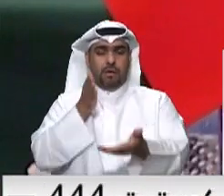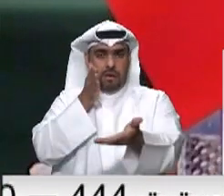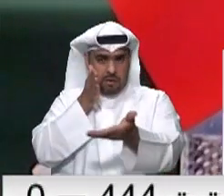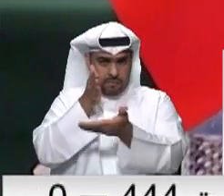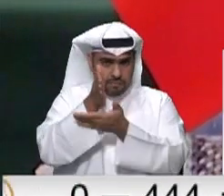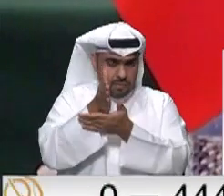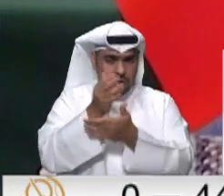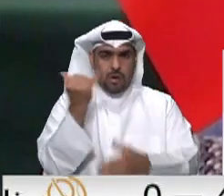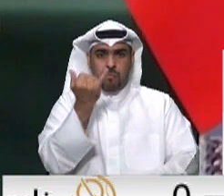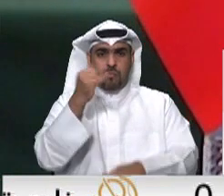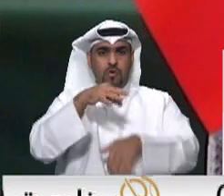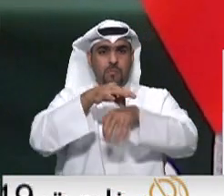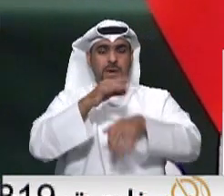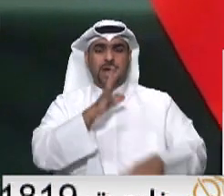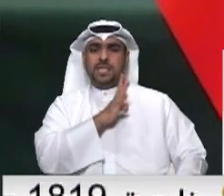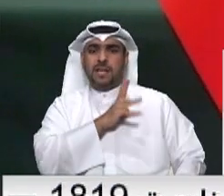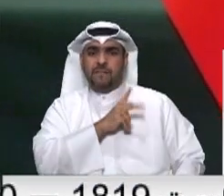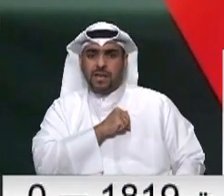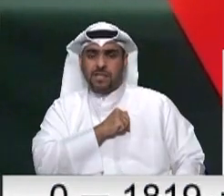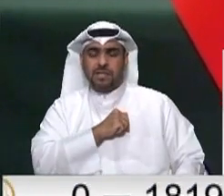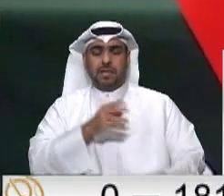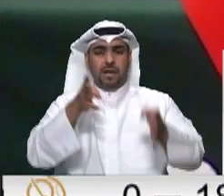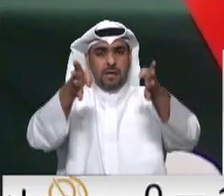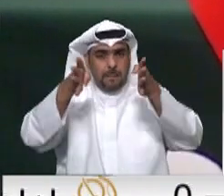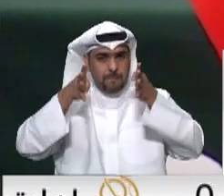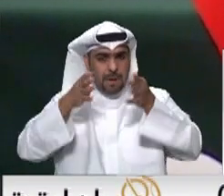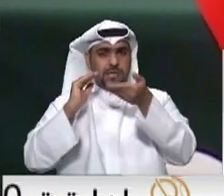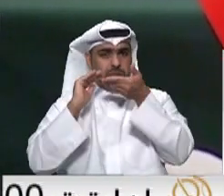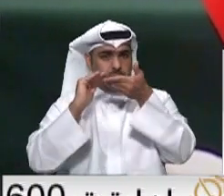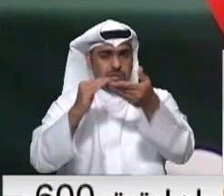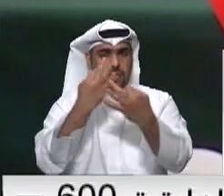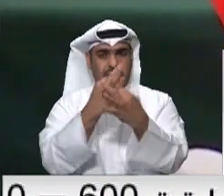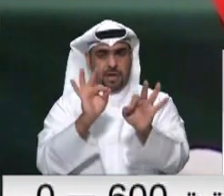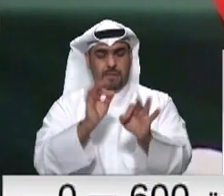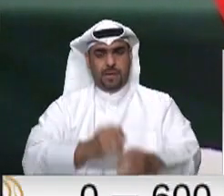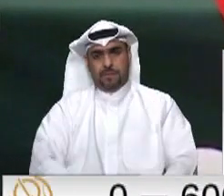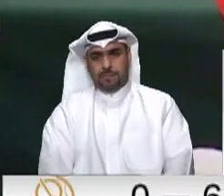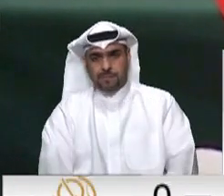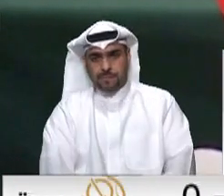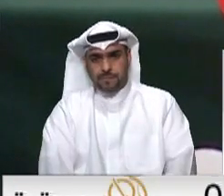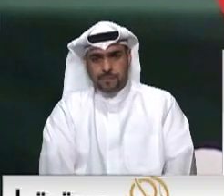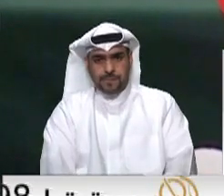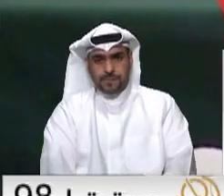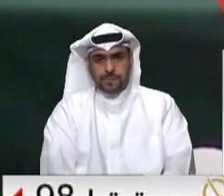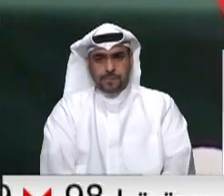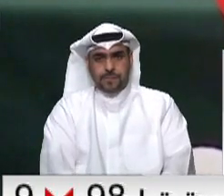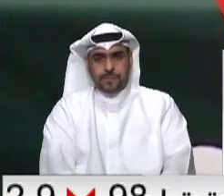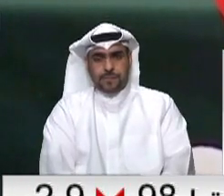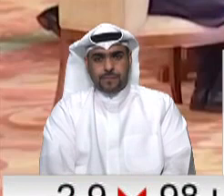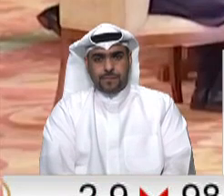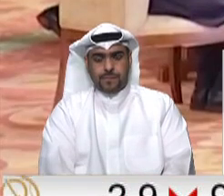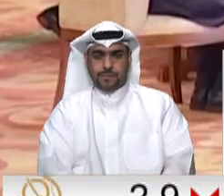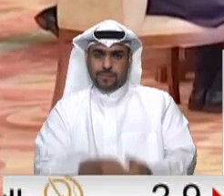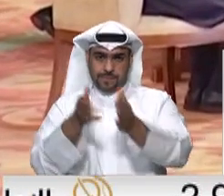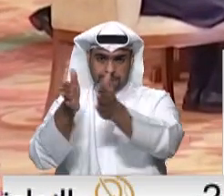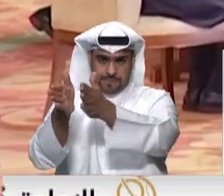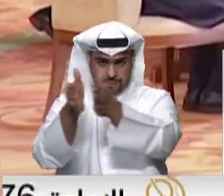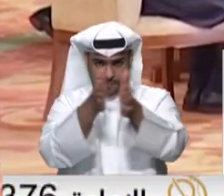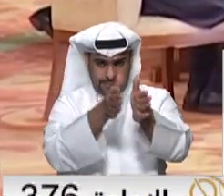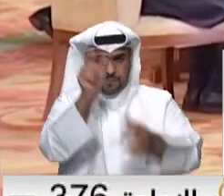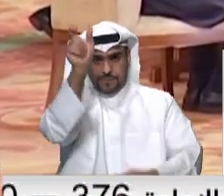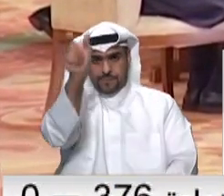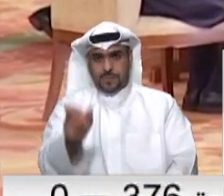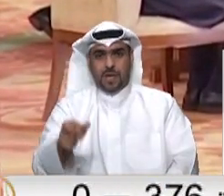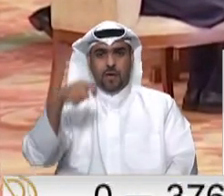المدنيين وتوسيع المساعدات ومنع وقوع كارثة إنسانية. من جهة حث وزير